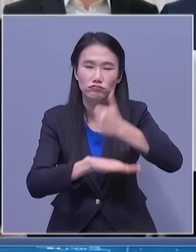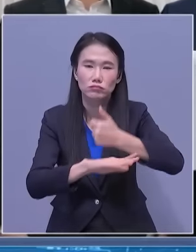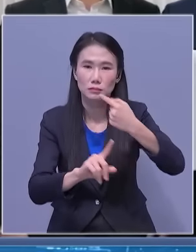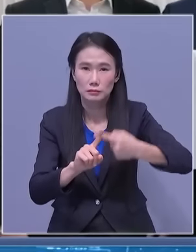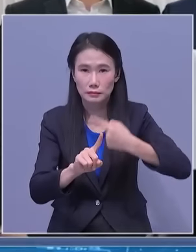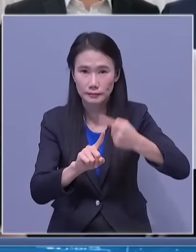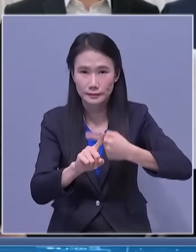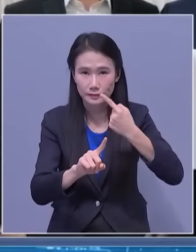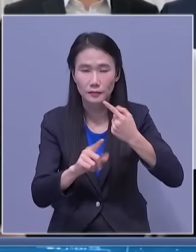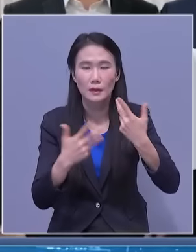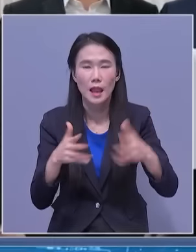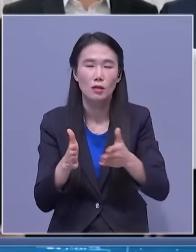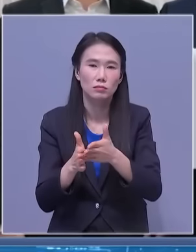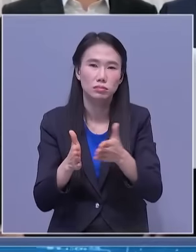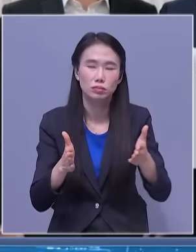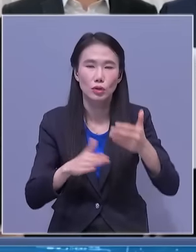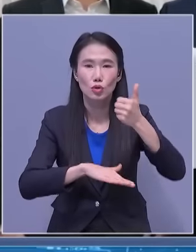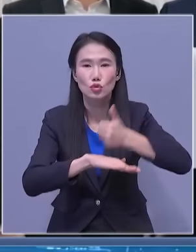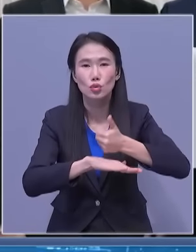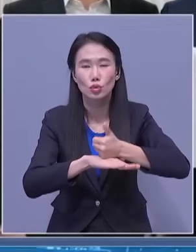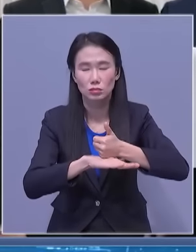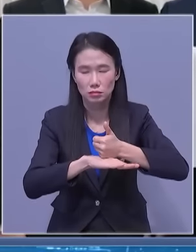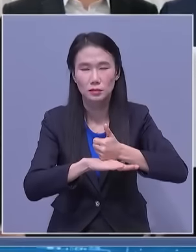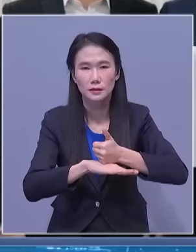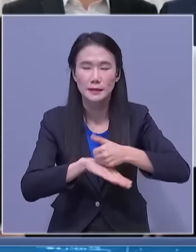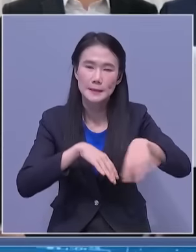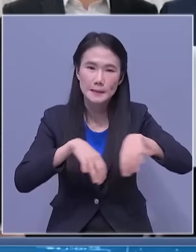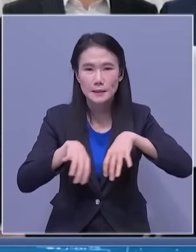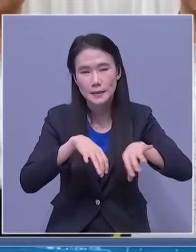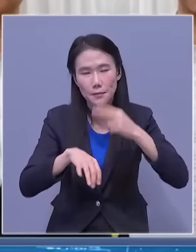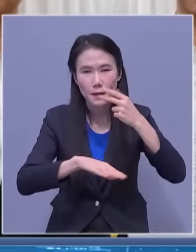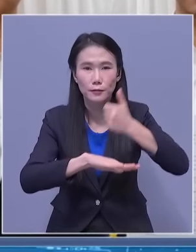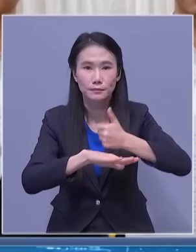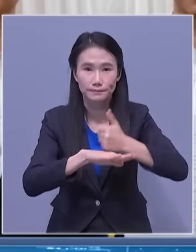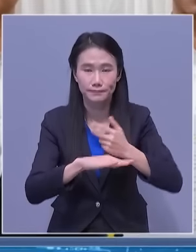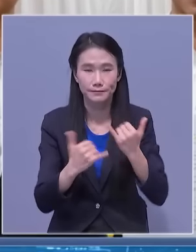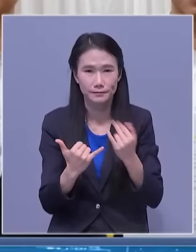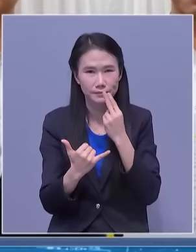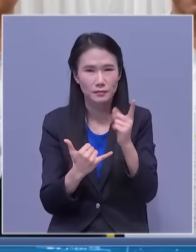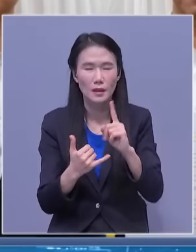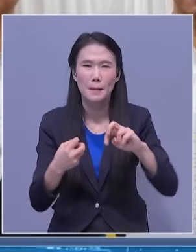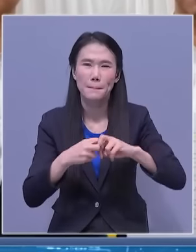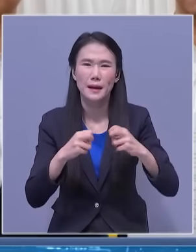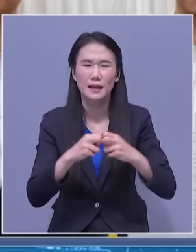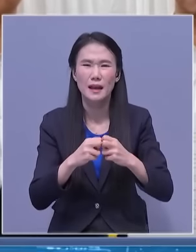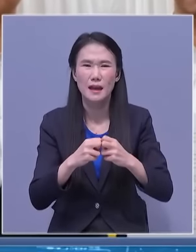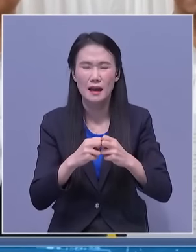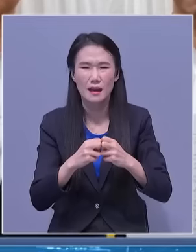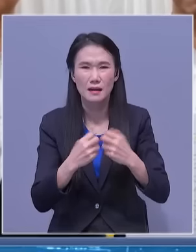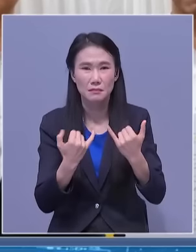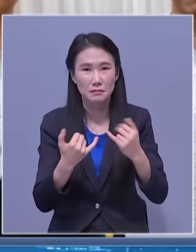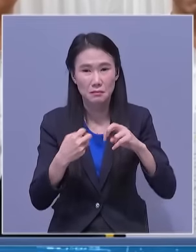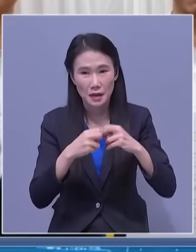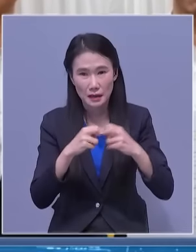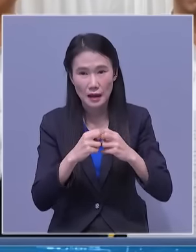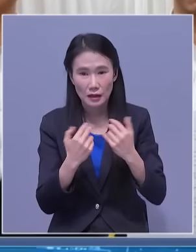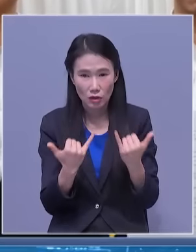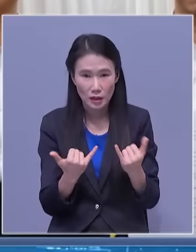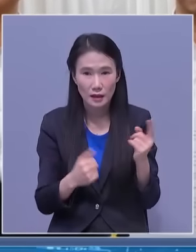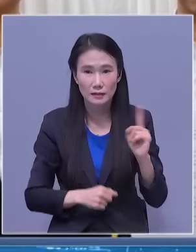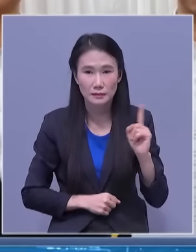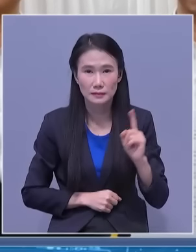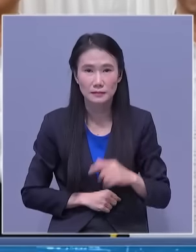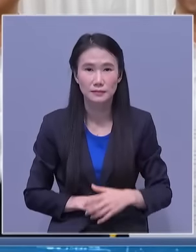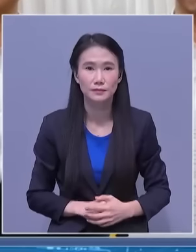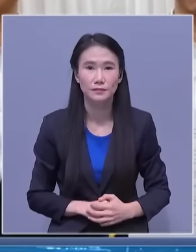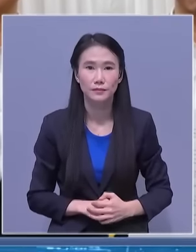การเอ่อสุดท้ายก็ลูกชายคนโตก็มาบริหารงานถึงปัจจุบันนะครับส่วนเรื่องของปมมรดกที่กำลังเป็นปัญหาอยู่ตอนนี้ทาง